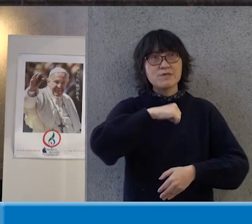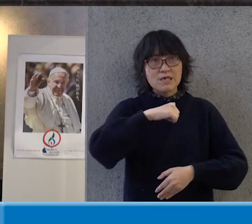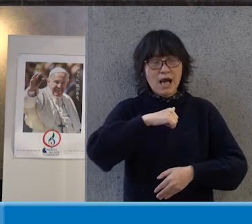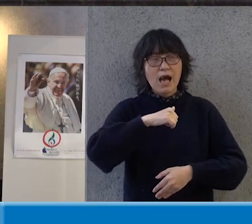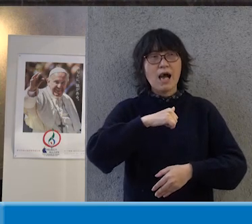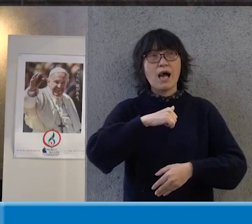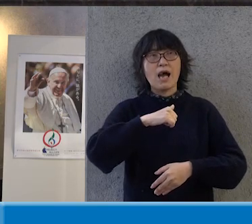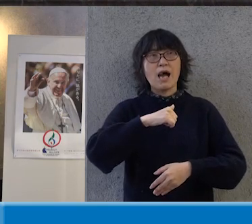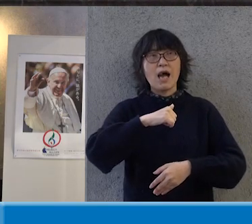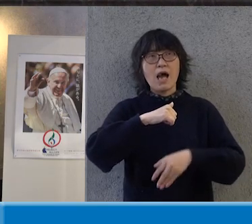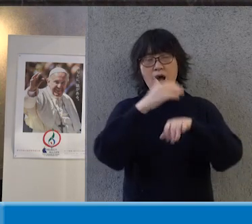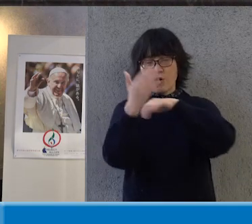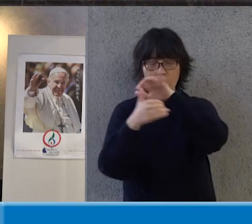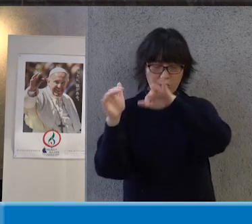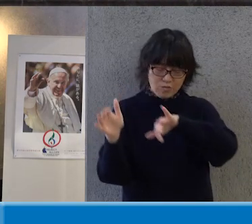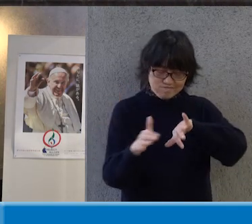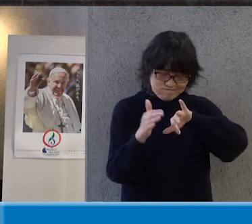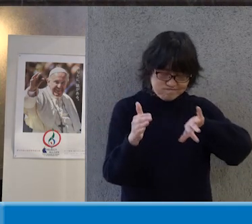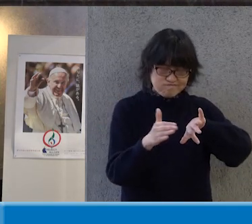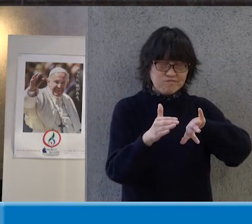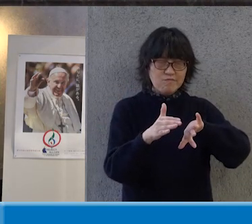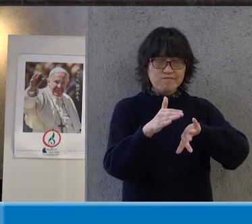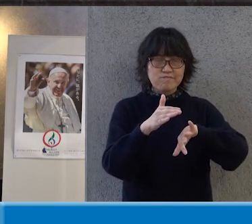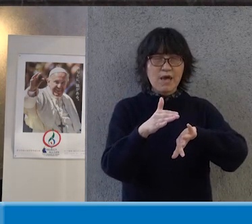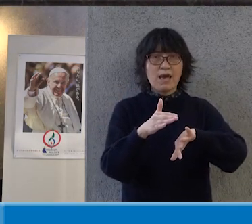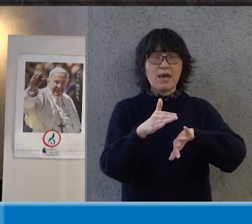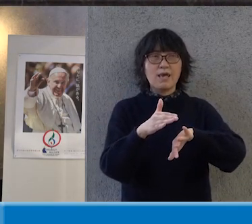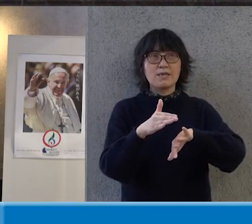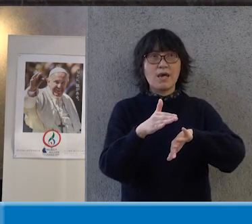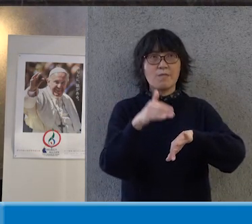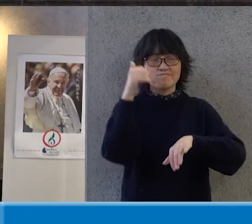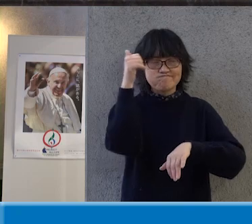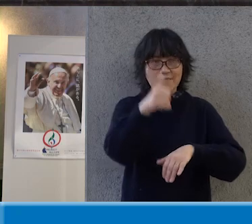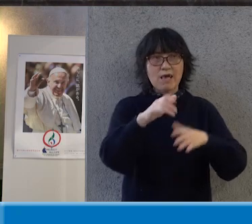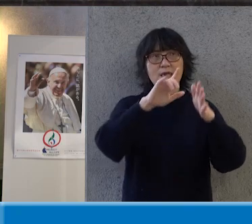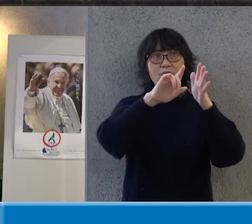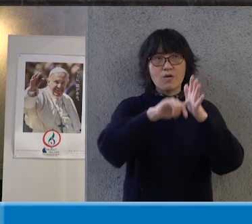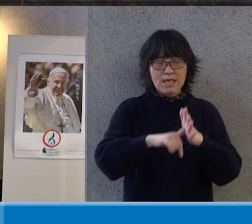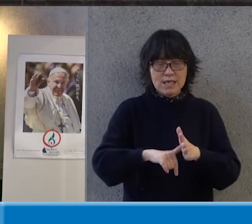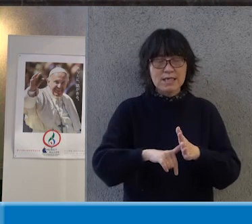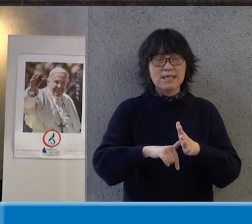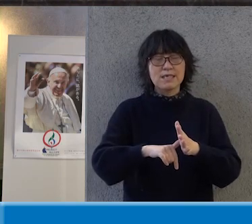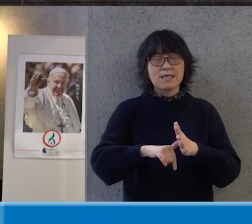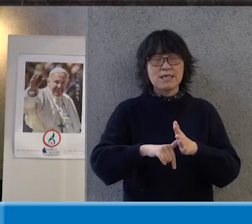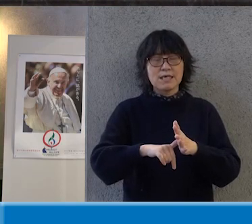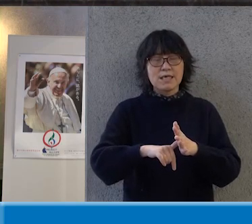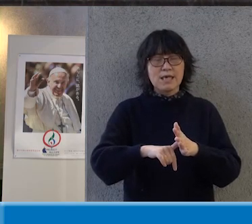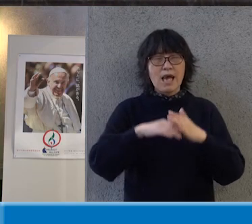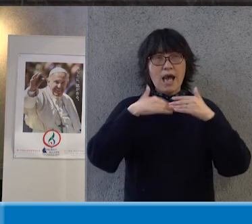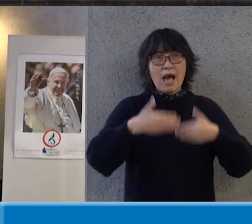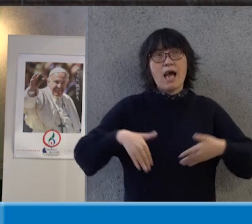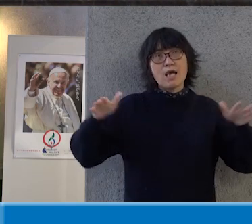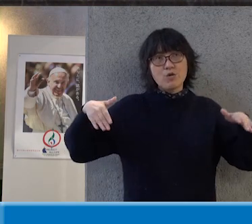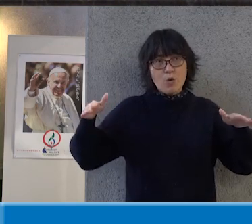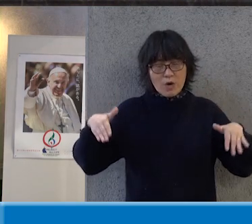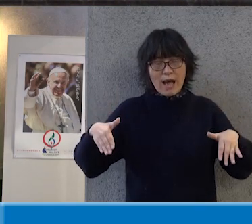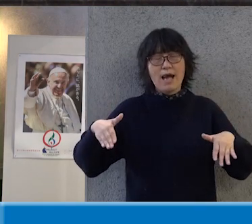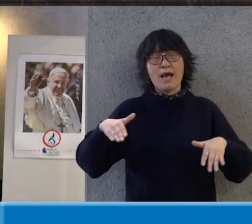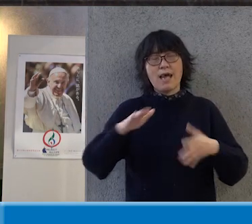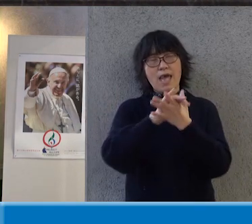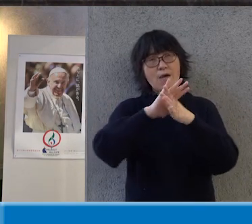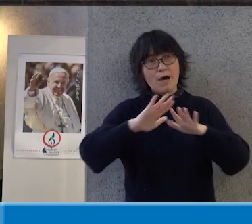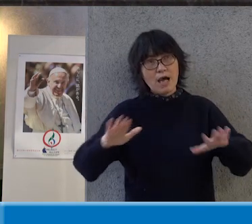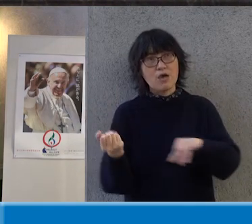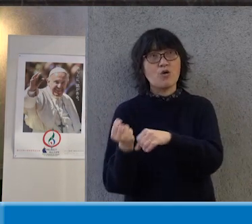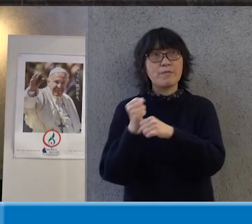水によって罰せられた時、オリーブの枝を加えた後は大地に平和が